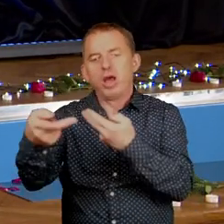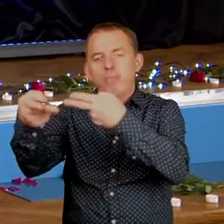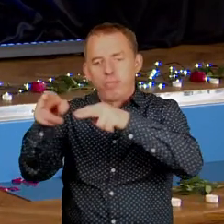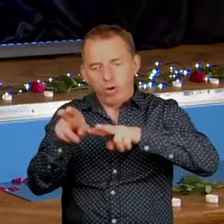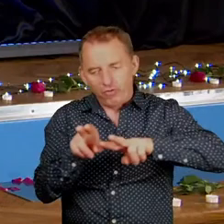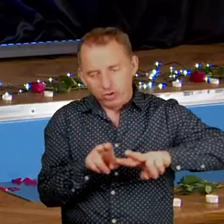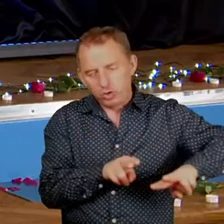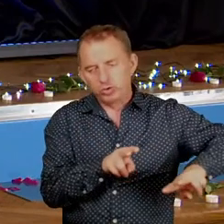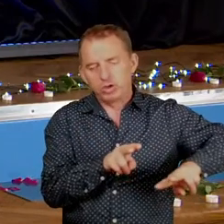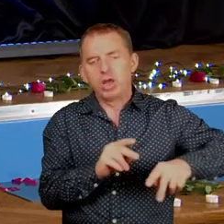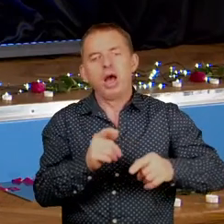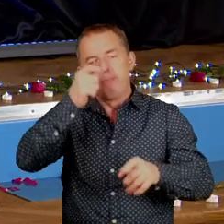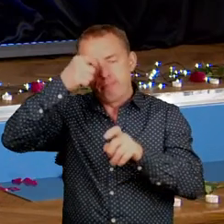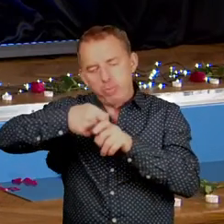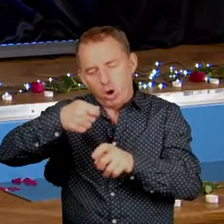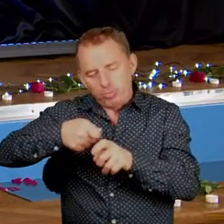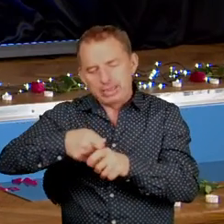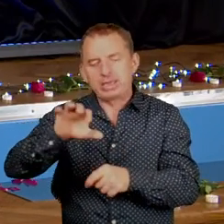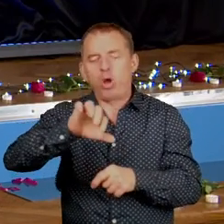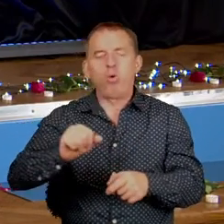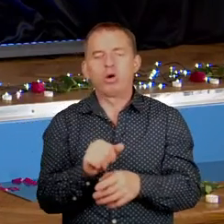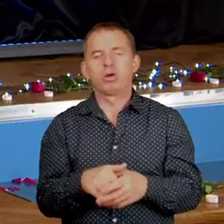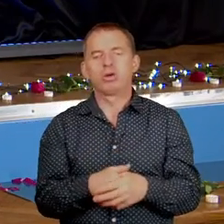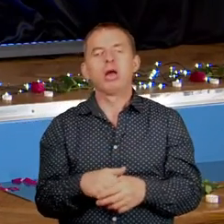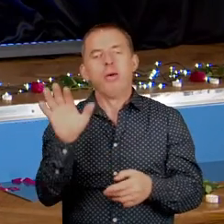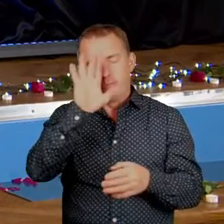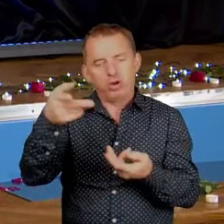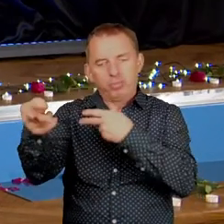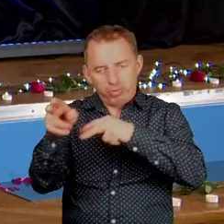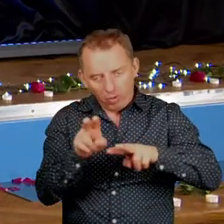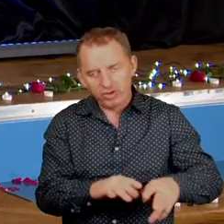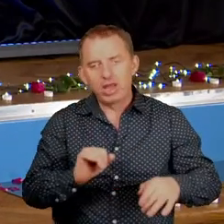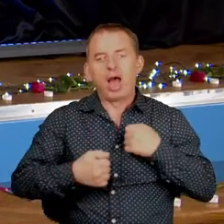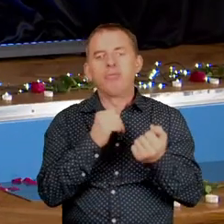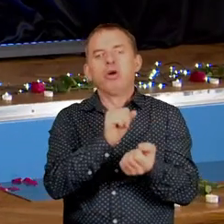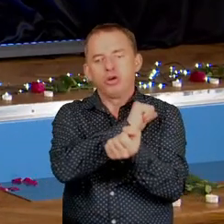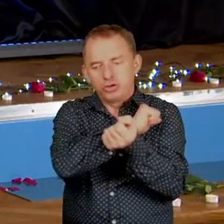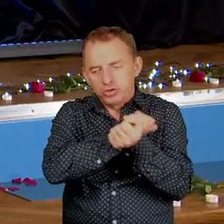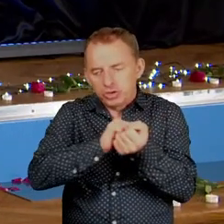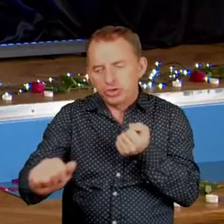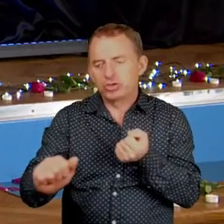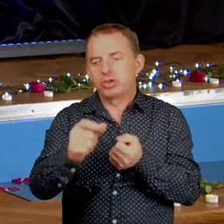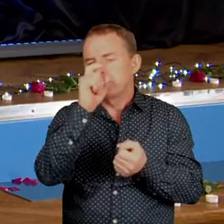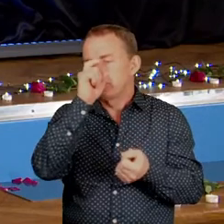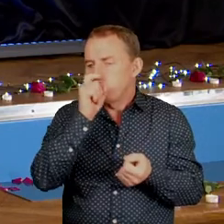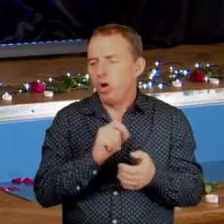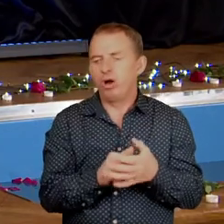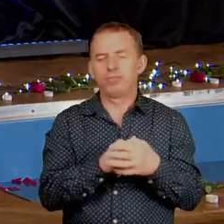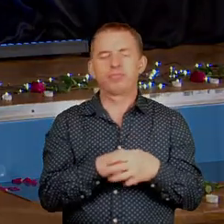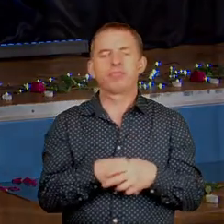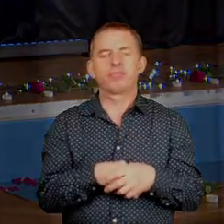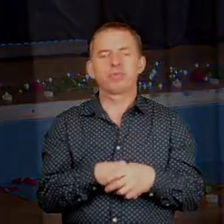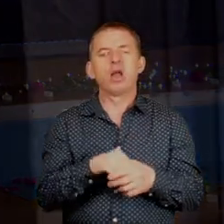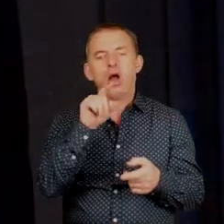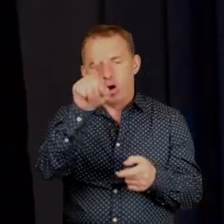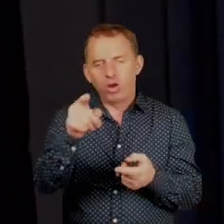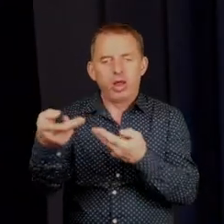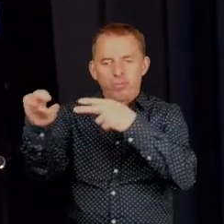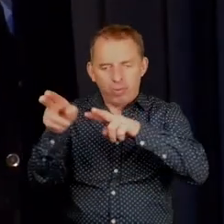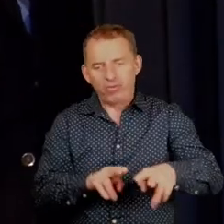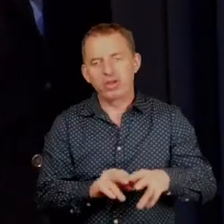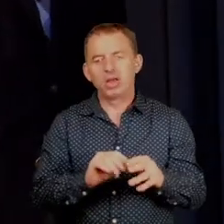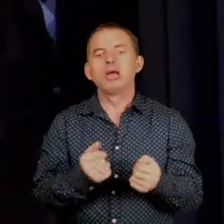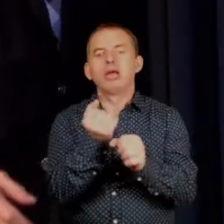powróci z pomstą. He will come to destroy evil. Pan Bóg powróci, aby zniszczyć zło. And he will come to save you. I on powróci,